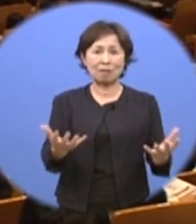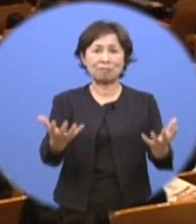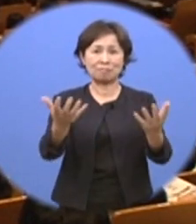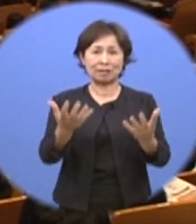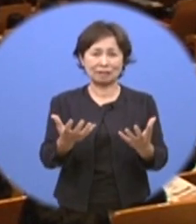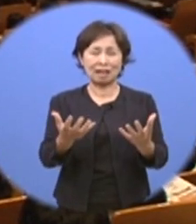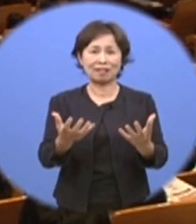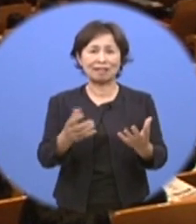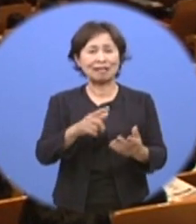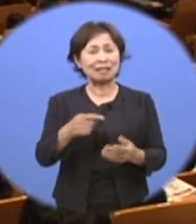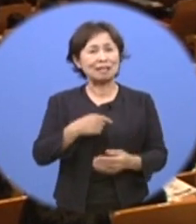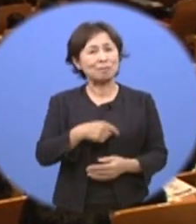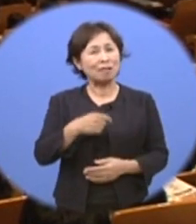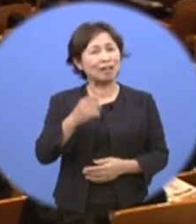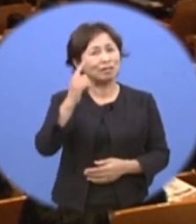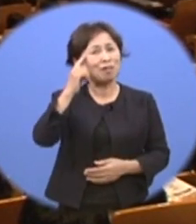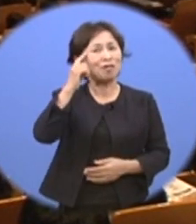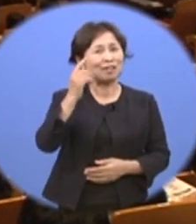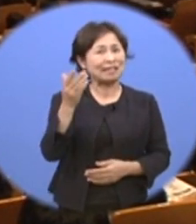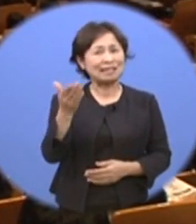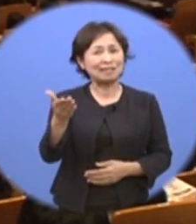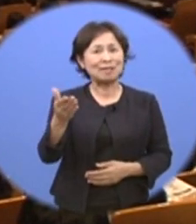聞きしました。